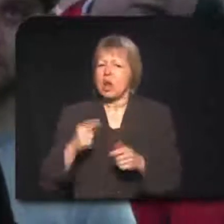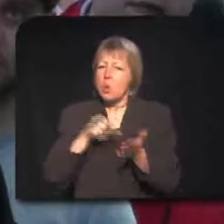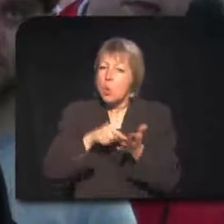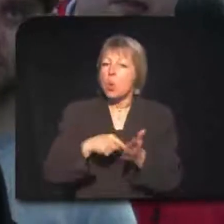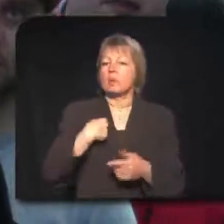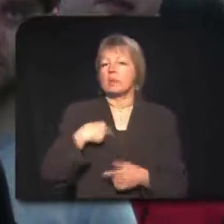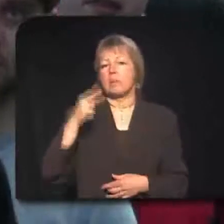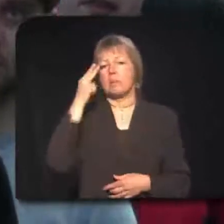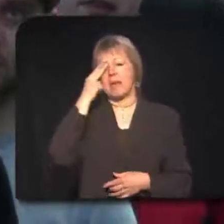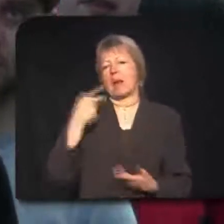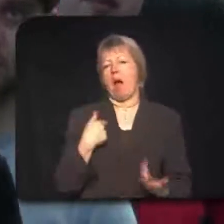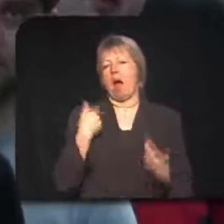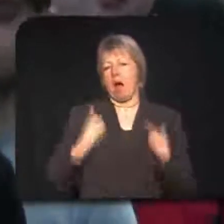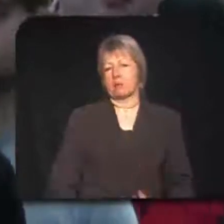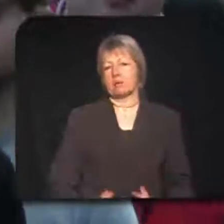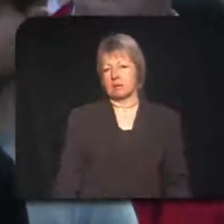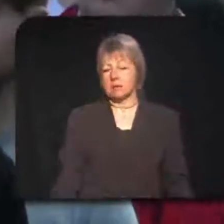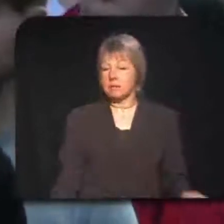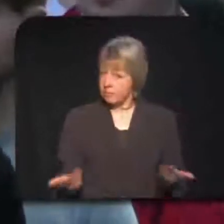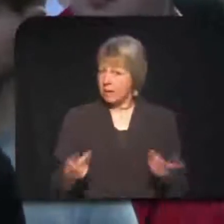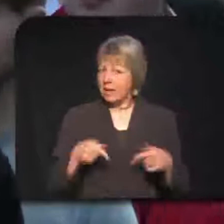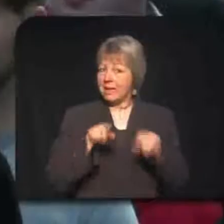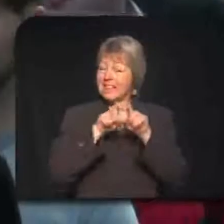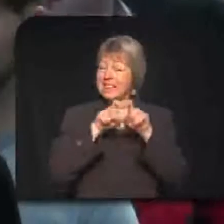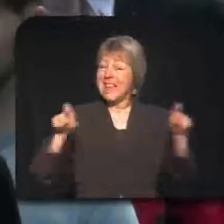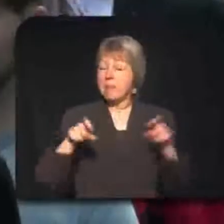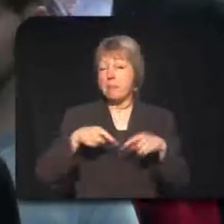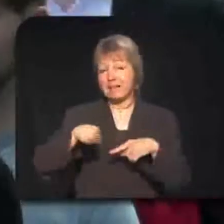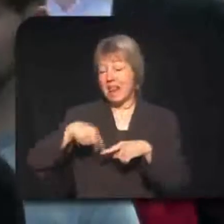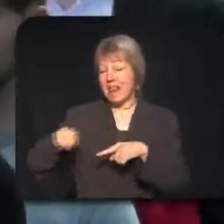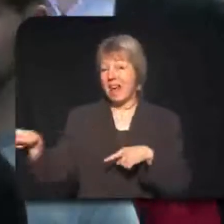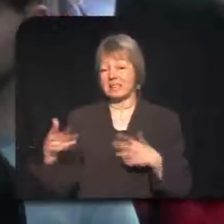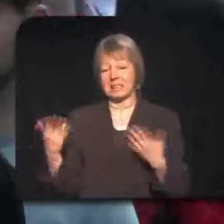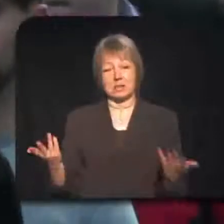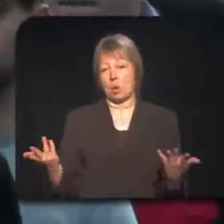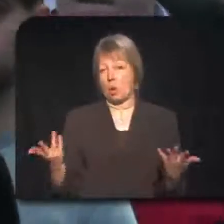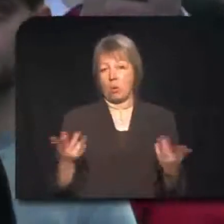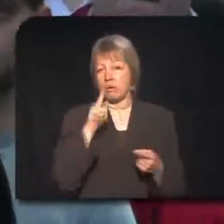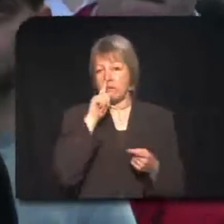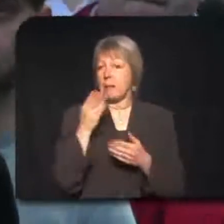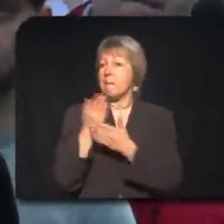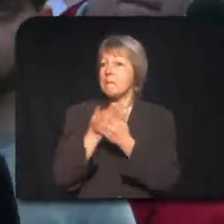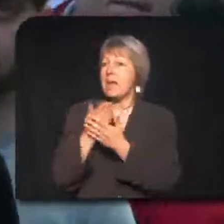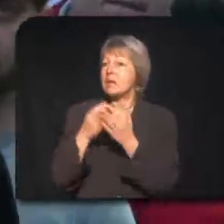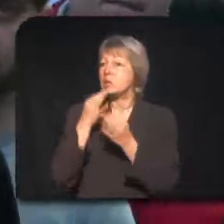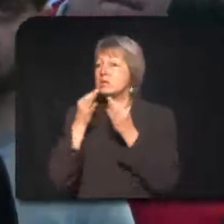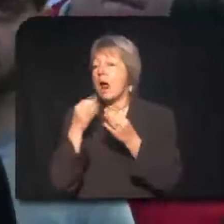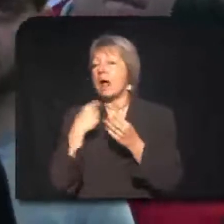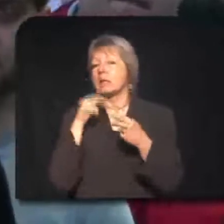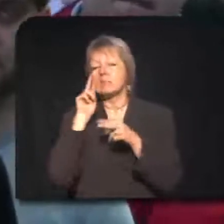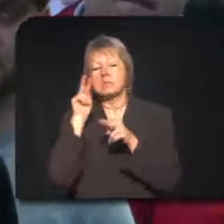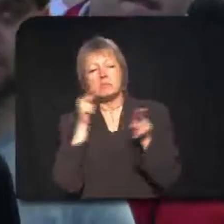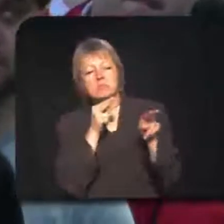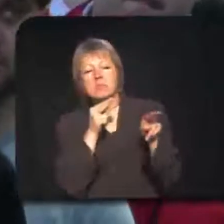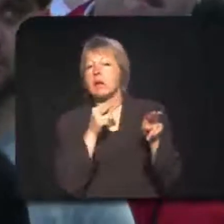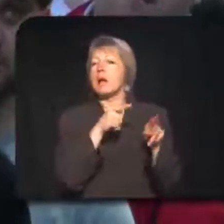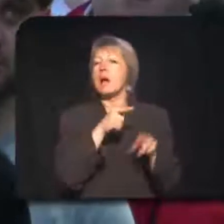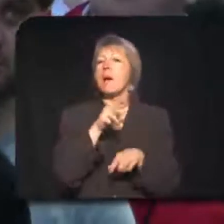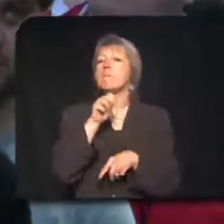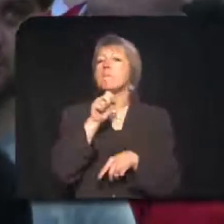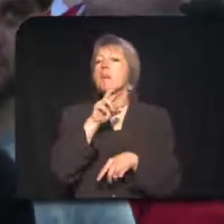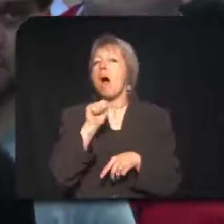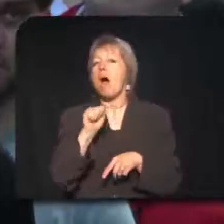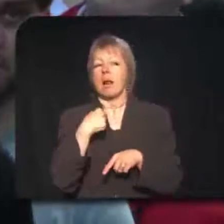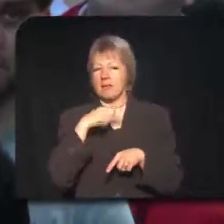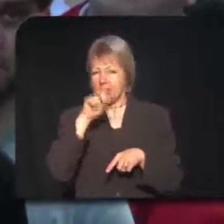und zum Thema Delegation ich sitze auf meinem Platz und wenn Bildungsfragen sind gucke ich zu Mara weil ich weiß er ist ungefähr auf